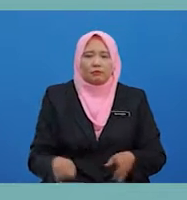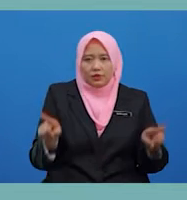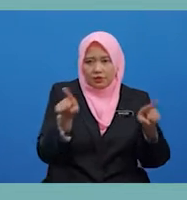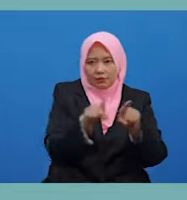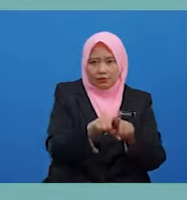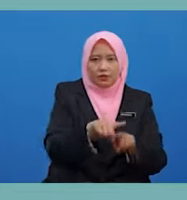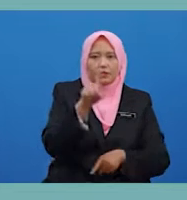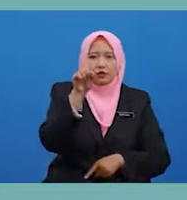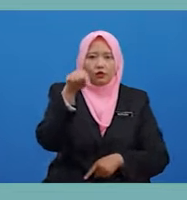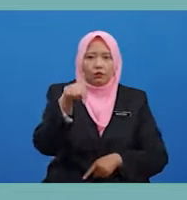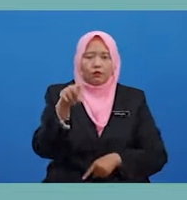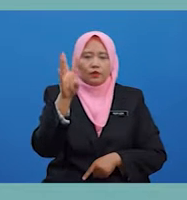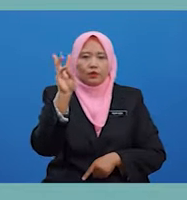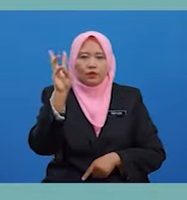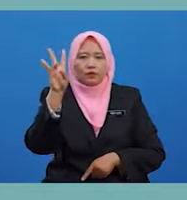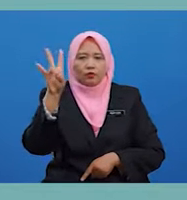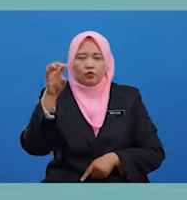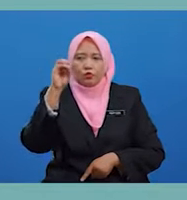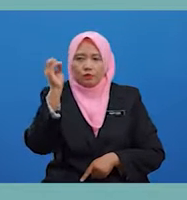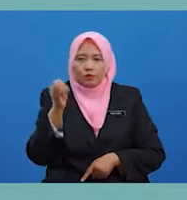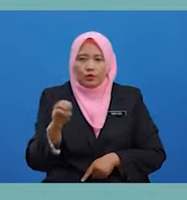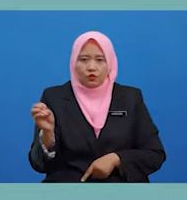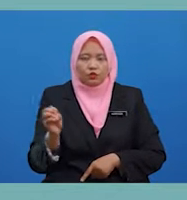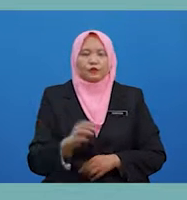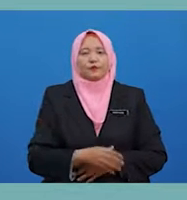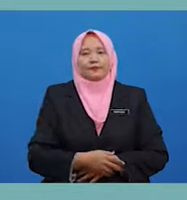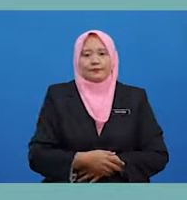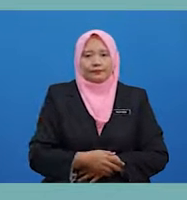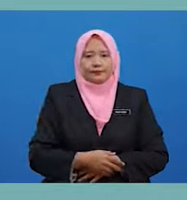429 kes atau bersamaan dengan